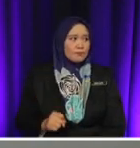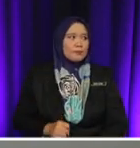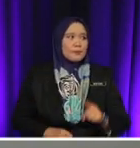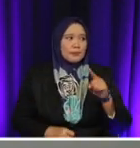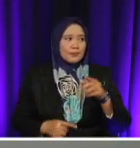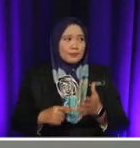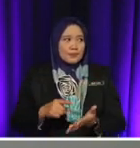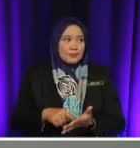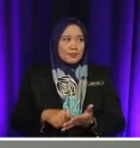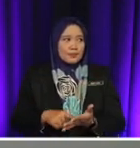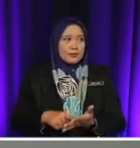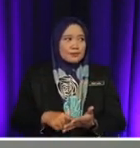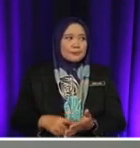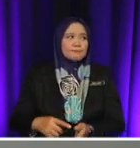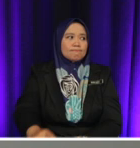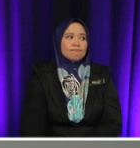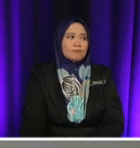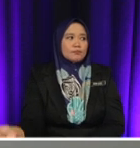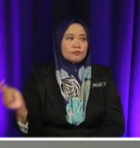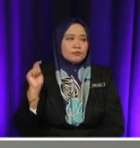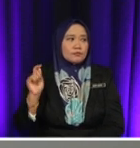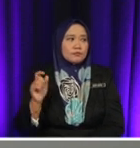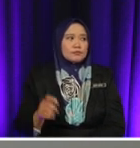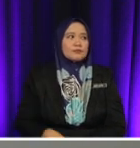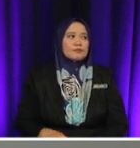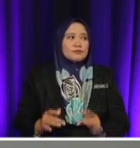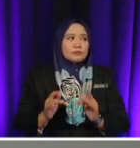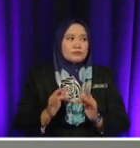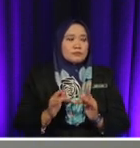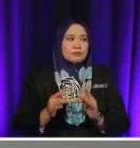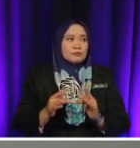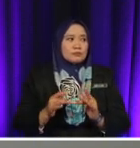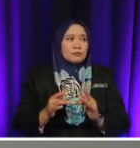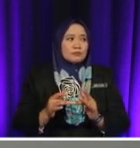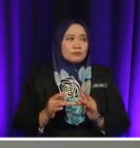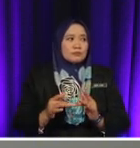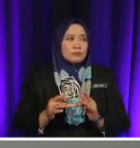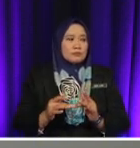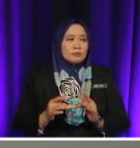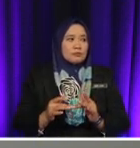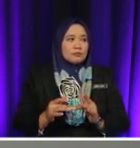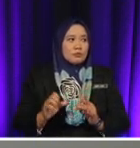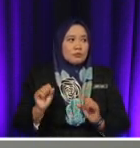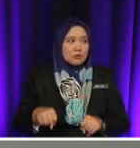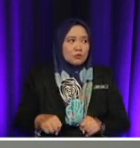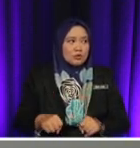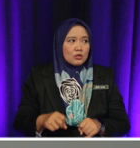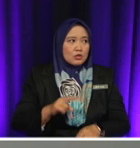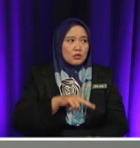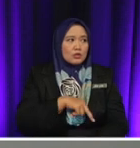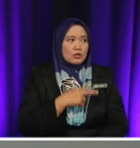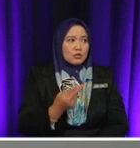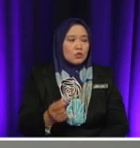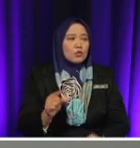soalan ini tenaga elektrik boleh dihasilkan menggunakan sumber tenaga boleh baru Anda diberi satu motor elektrik tiga bilah kipas